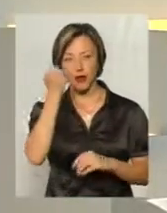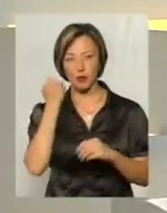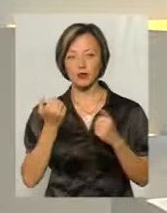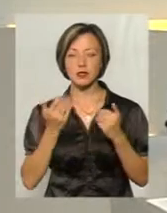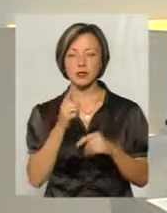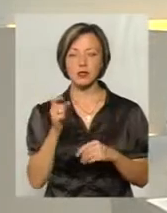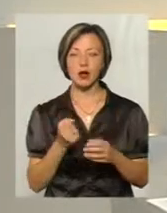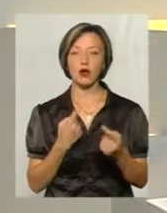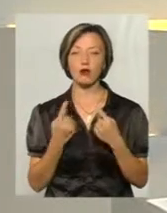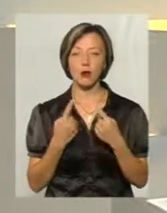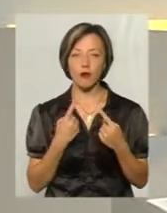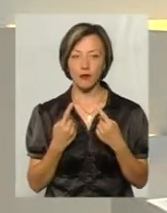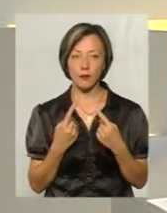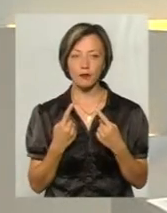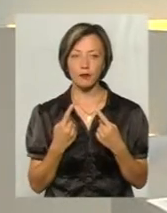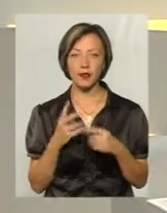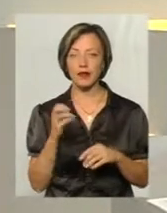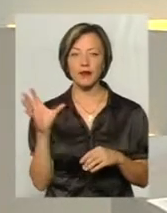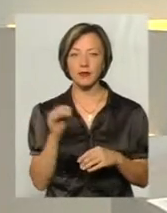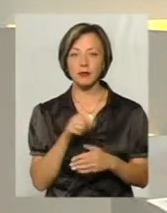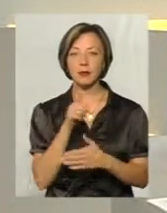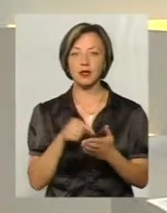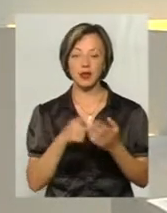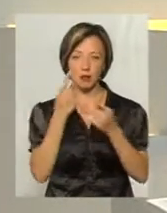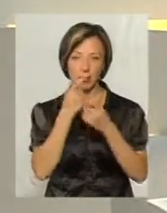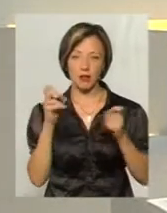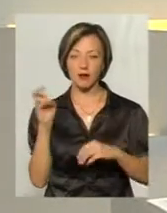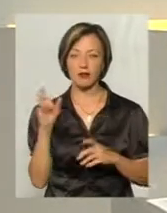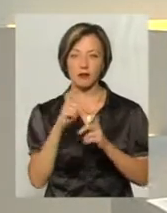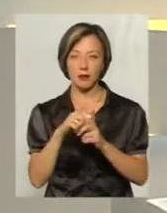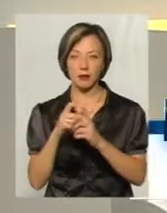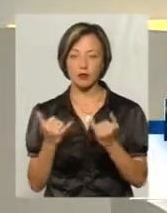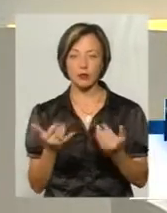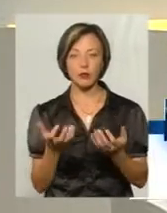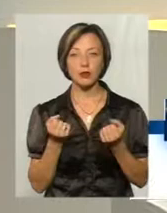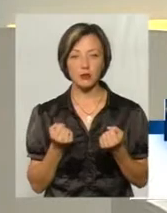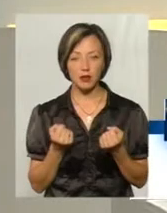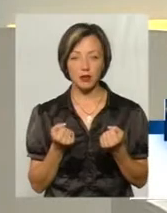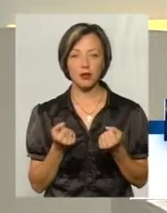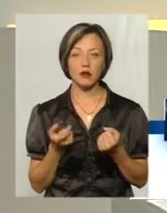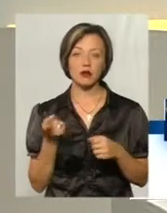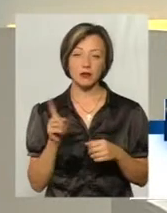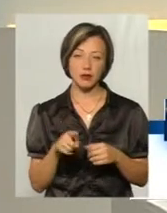за розмову. Не всі питання озвучені і не всі відповіді ми сьогодні отримали.